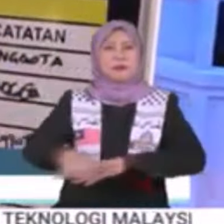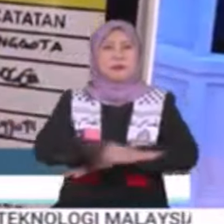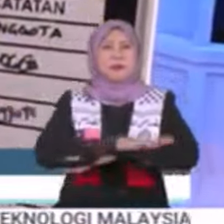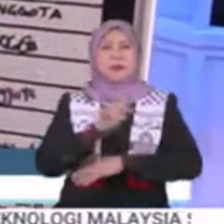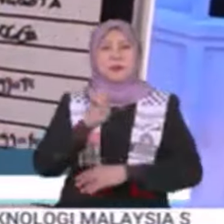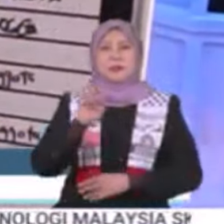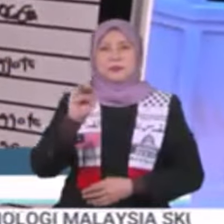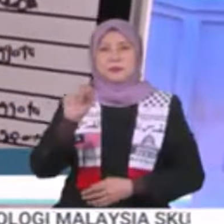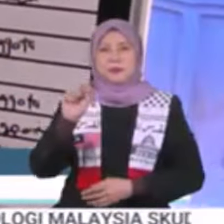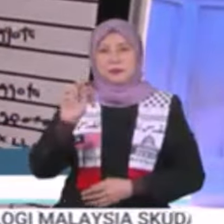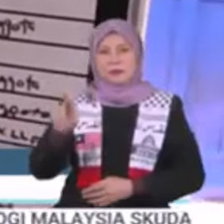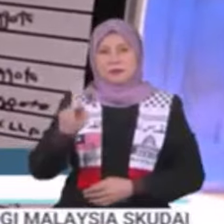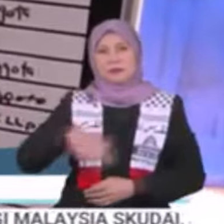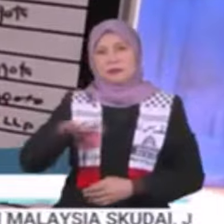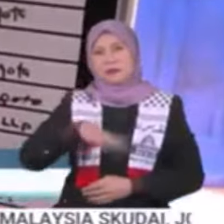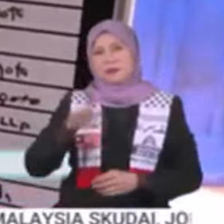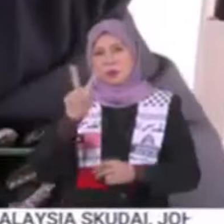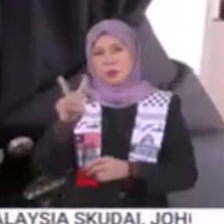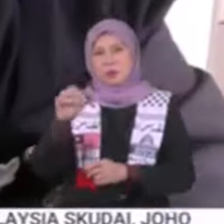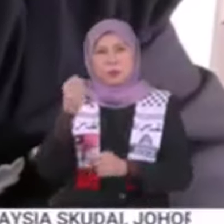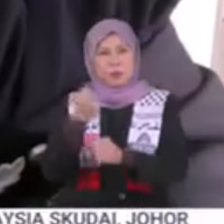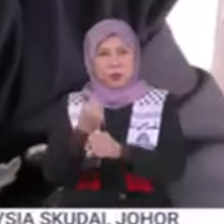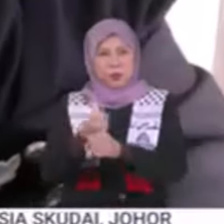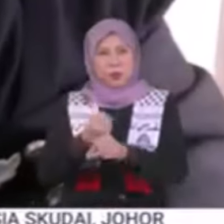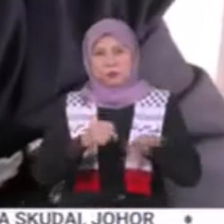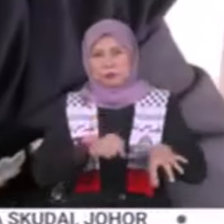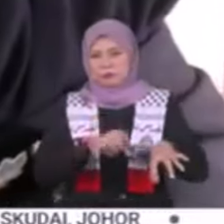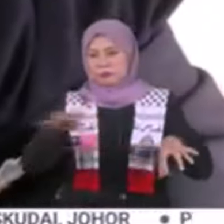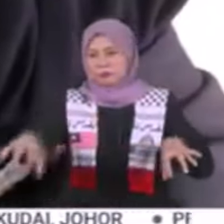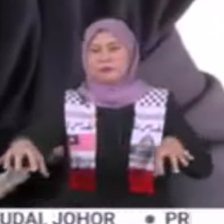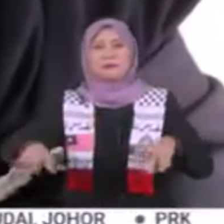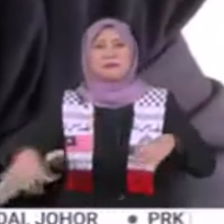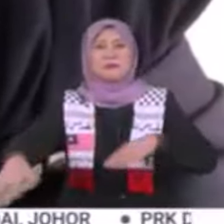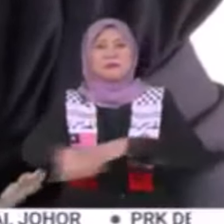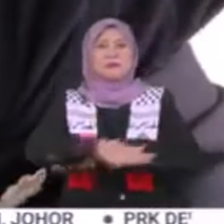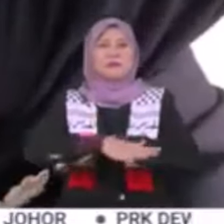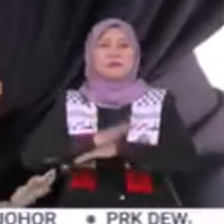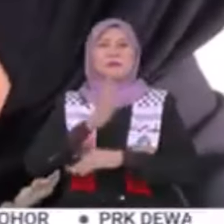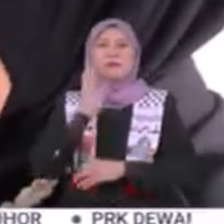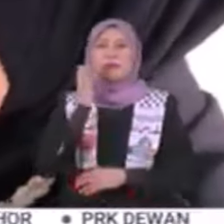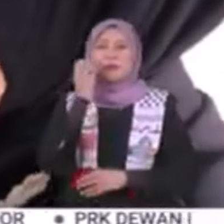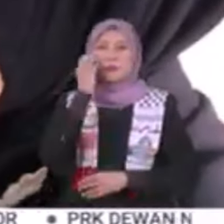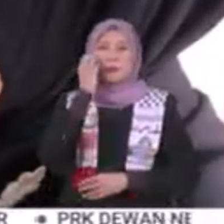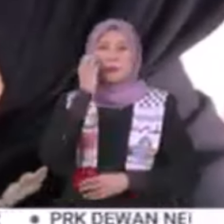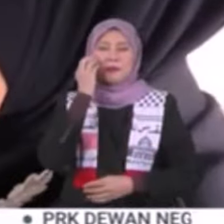Laut Kemasik iaitu kira-kira 20 batu nautika dari perairan Kemaman.